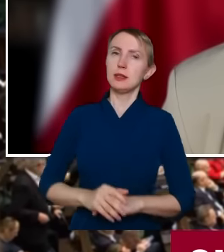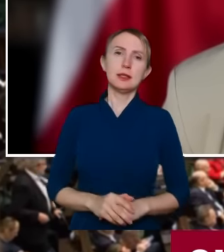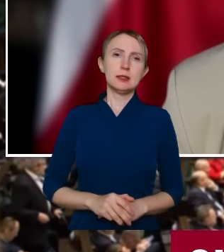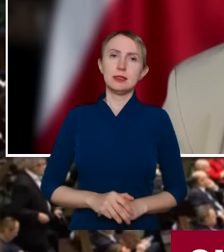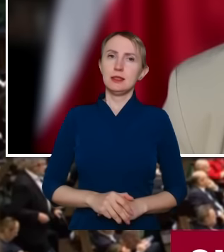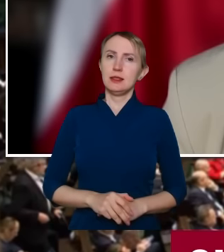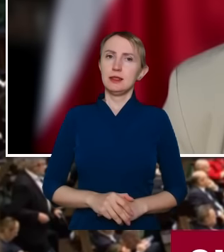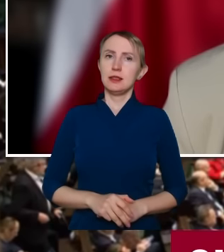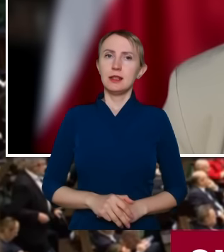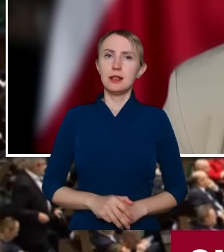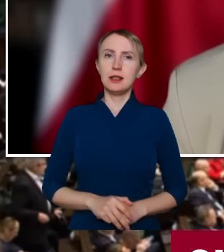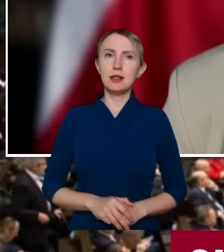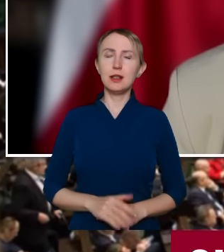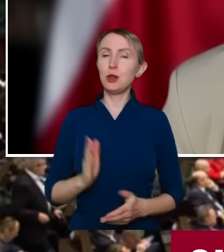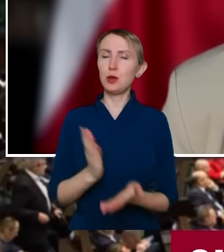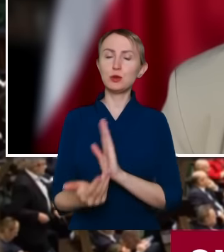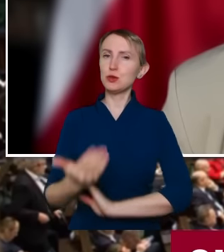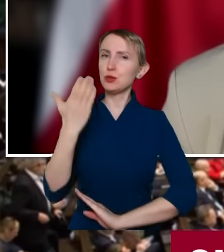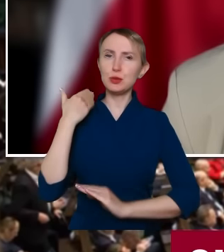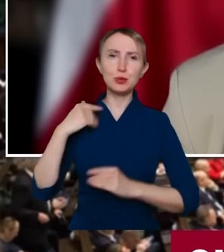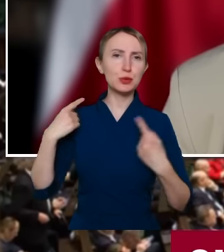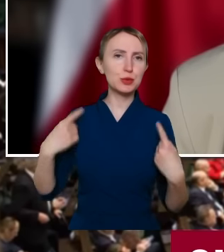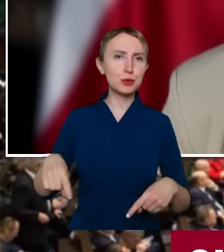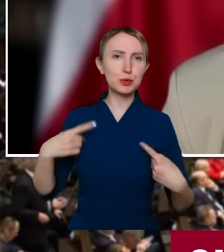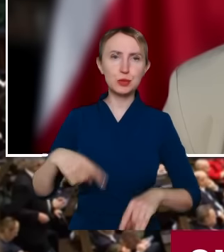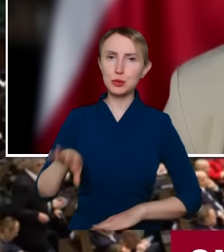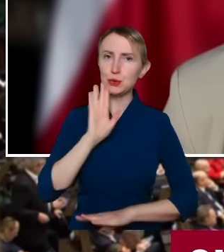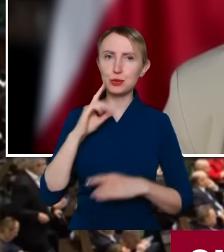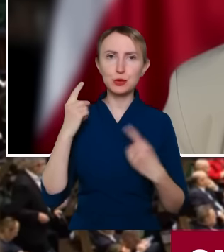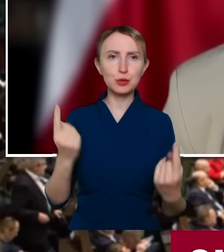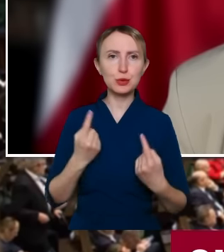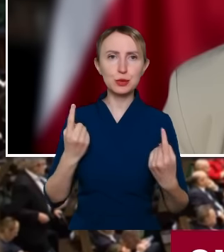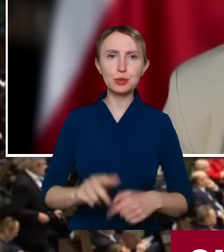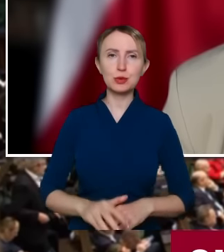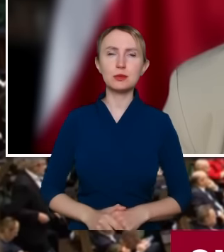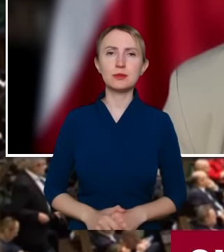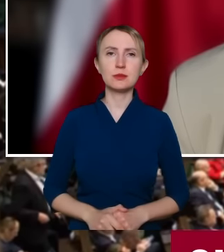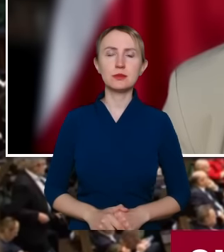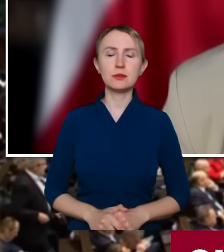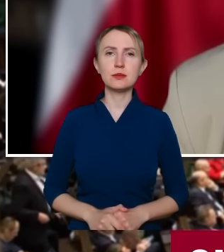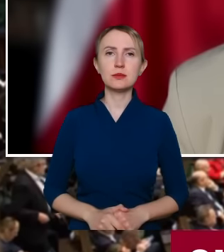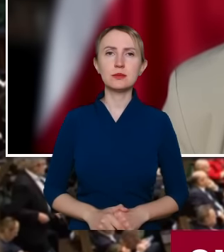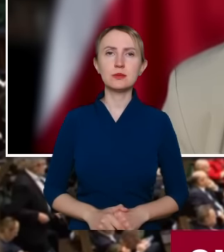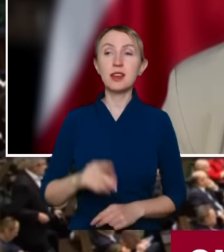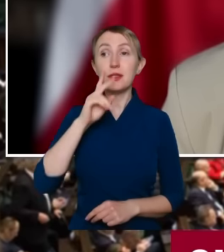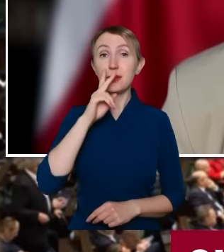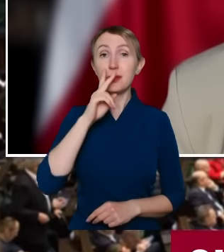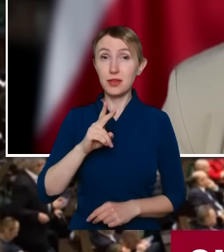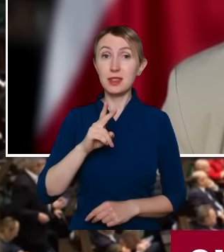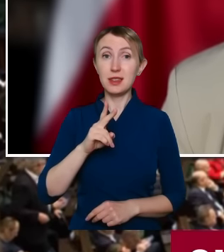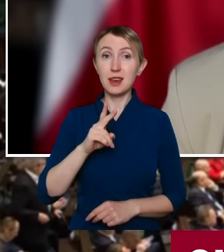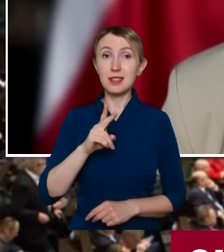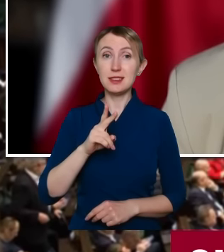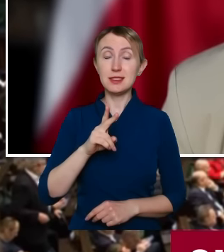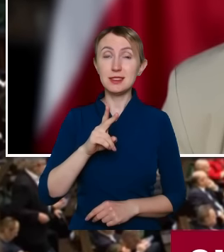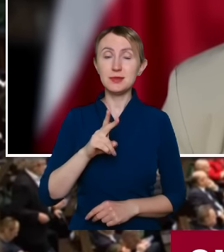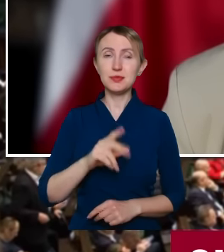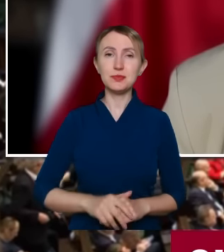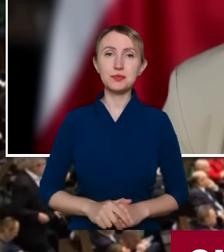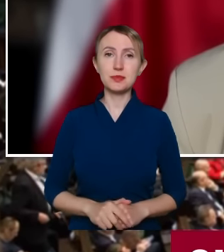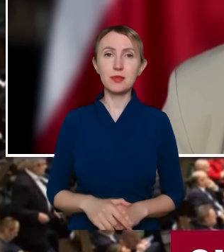takiego dawno dawno nie miało miejsce w w parlamencie i widać ewidentnie że